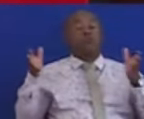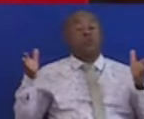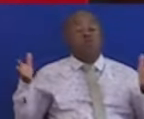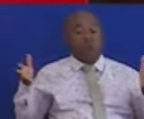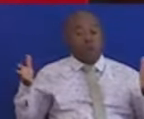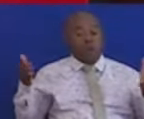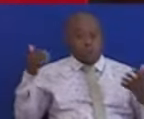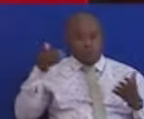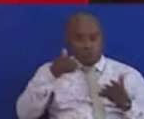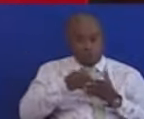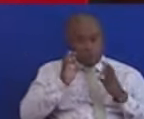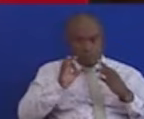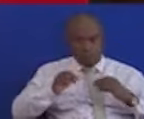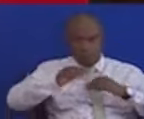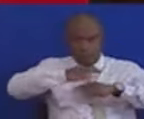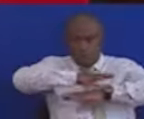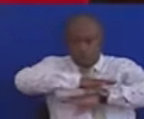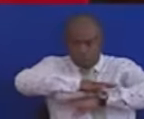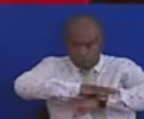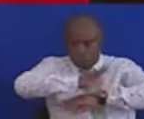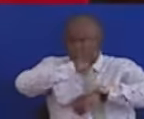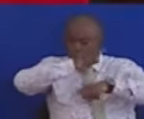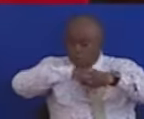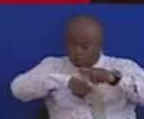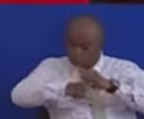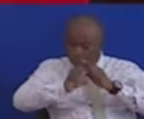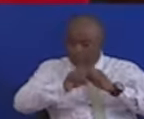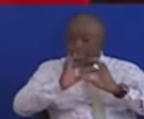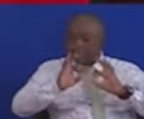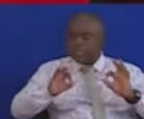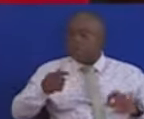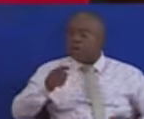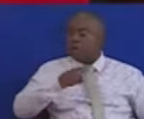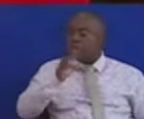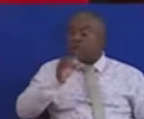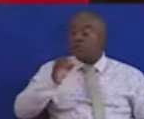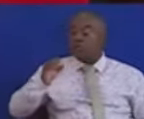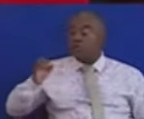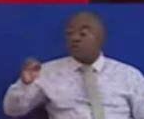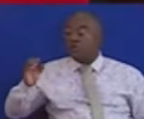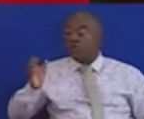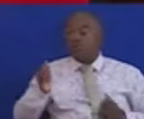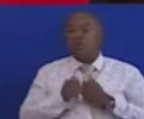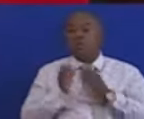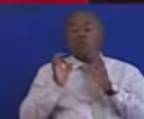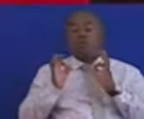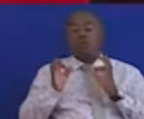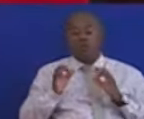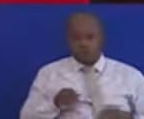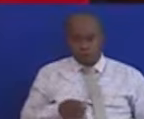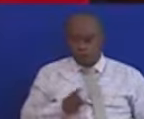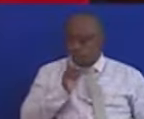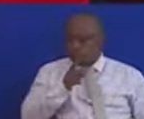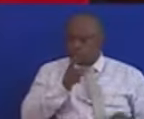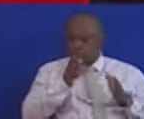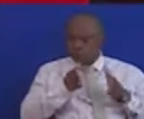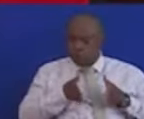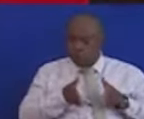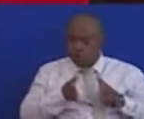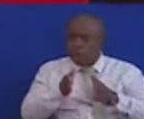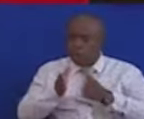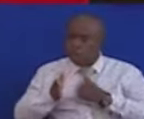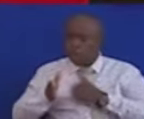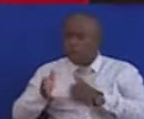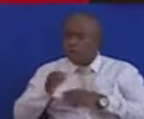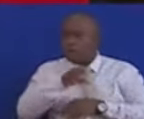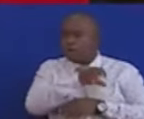unit ai kup mz unakit zoo na Mambo yanaka mazuri kabis tabora imefungwa tuno babara mhi mwen yeki